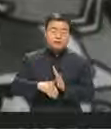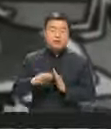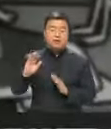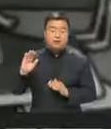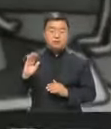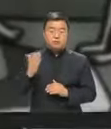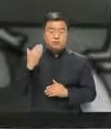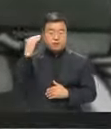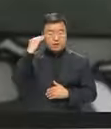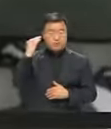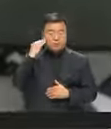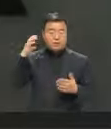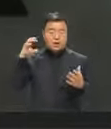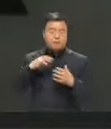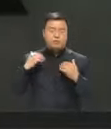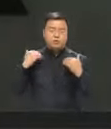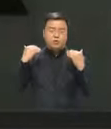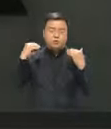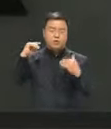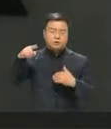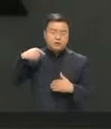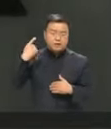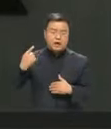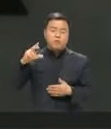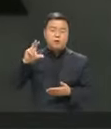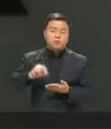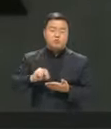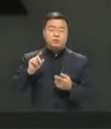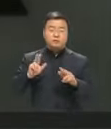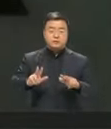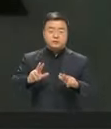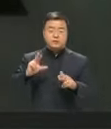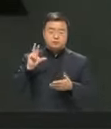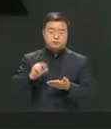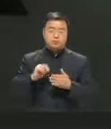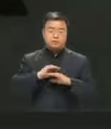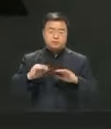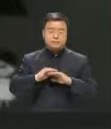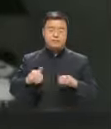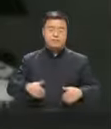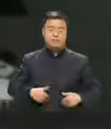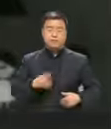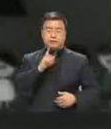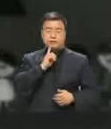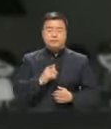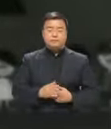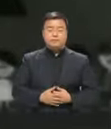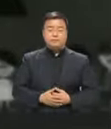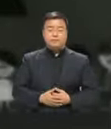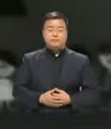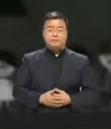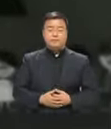학자들은 압축성장 이면의 문제들을 시급히 해결해야 한다고 지적합니다. EBS 뉴스 송성환입니다.